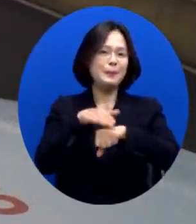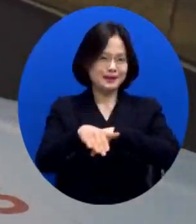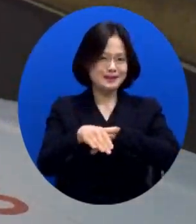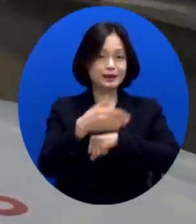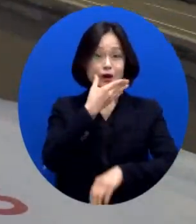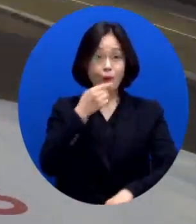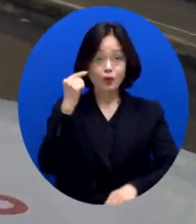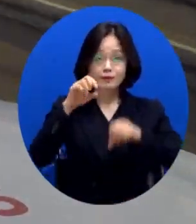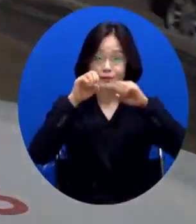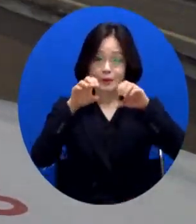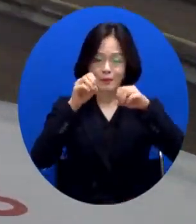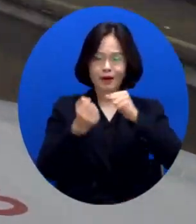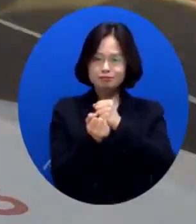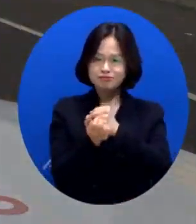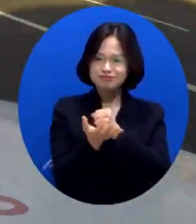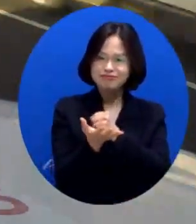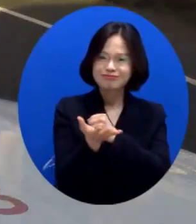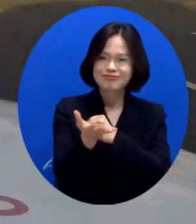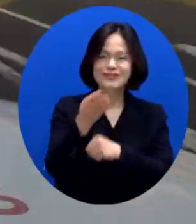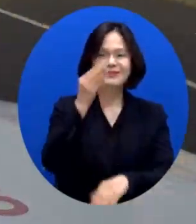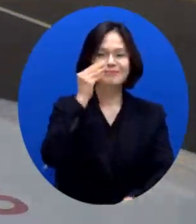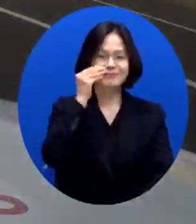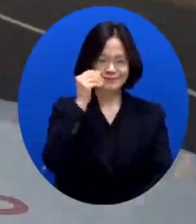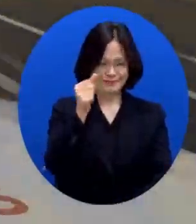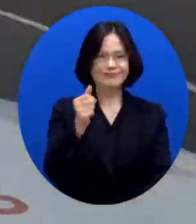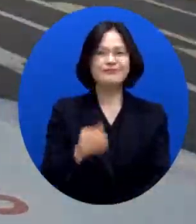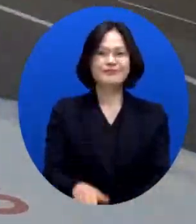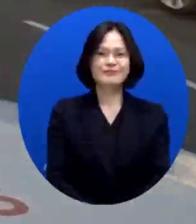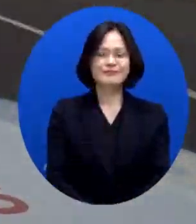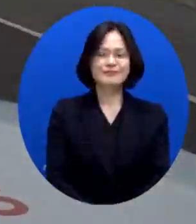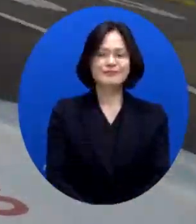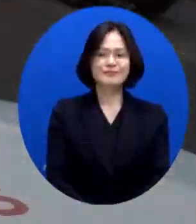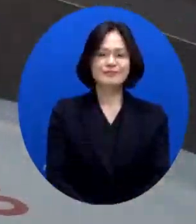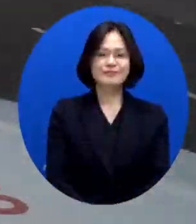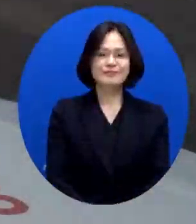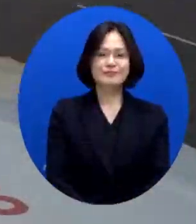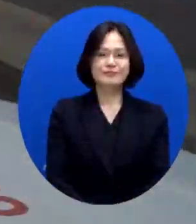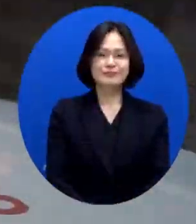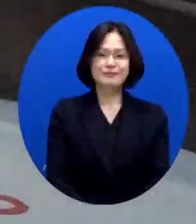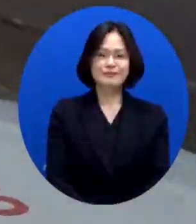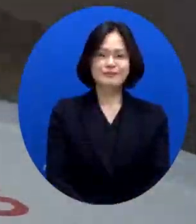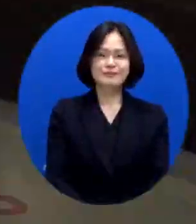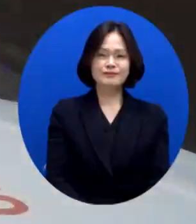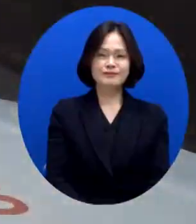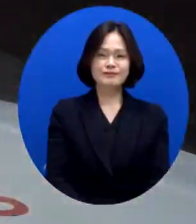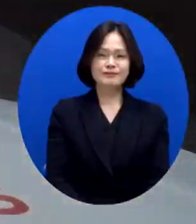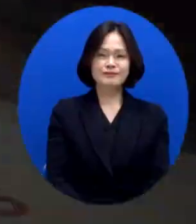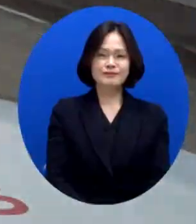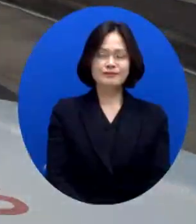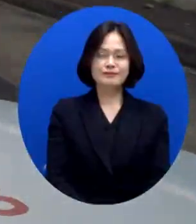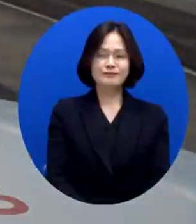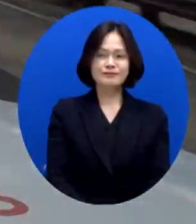복음 전파의 영역을 더욱 확대해 나가고 있습니다. 호주 시드니에서 CTS 뉴스 황세준입니다.